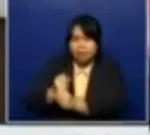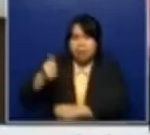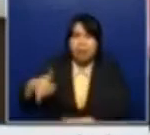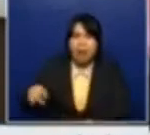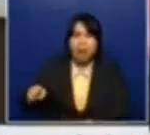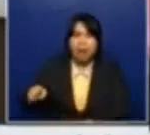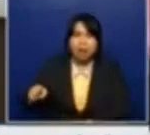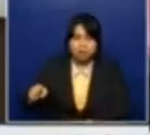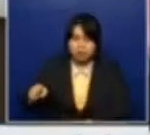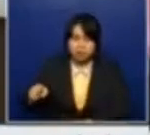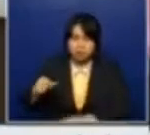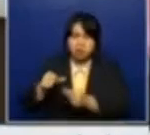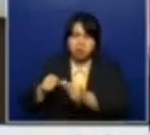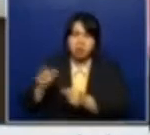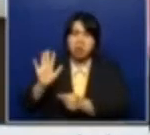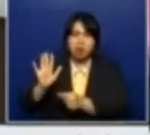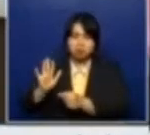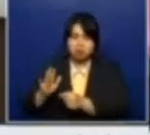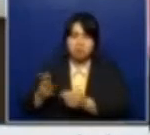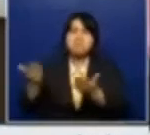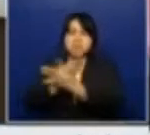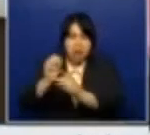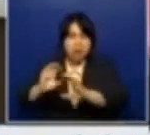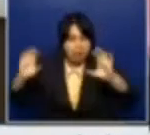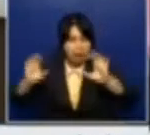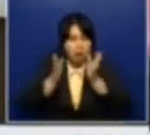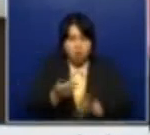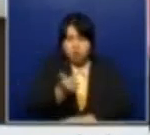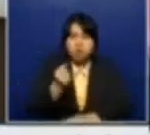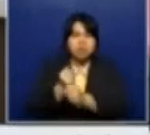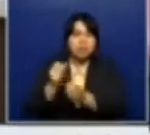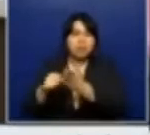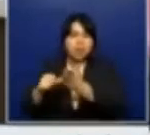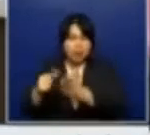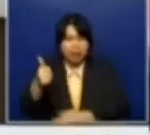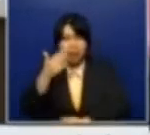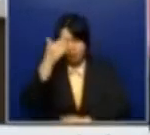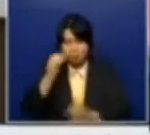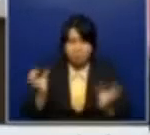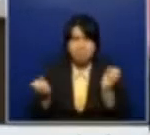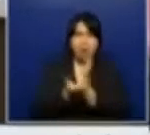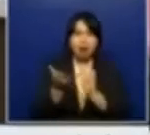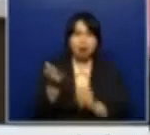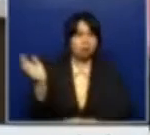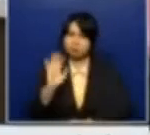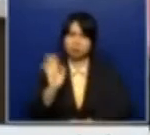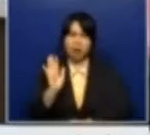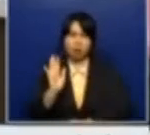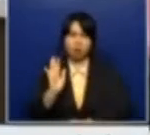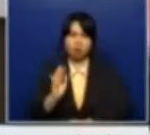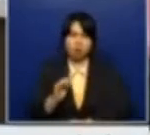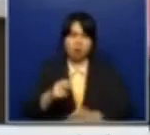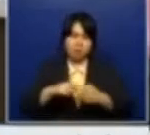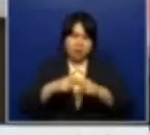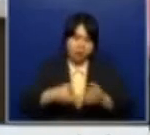ะอยู่ควรจะออกไปให้คนอื่นมาแก้ไขอย่าให้ได้เกิดเหตุการณ์อันรุนแรงเกิดขึ้นอย่าให้เลือดตกยางออก